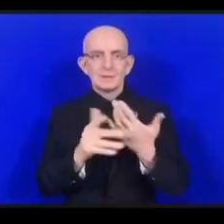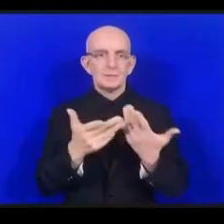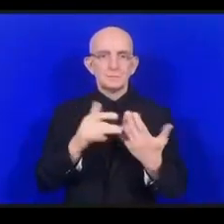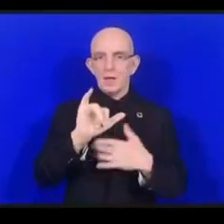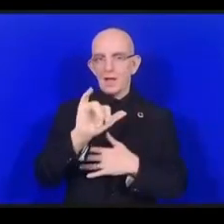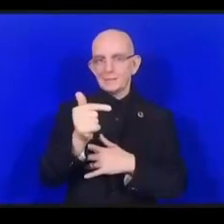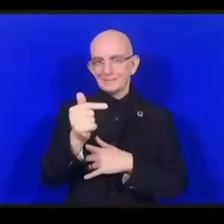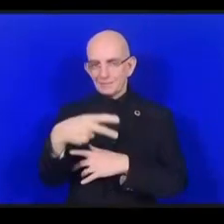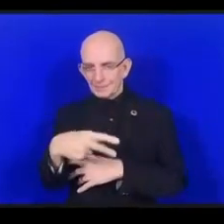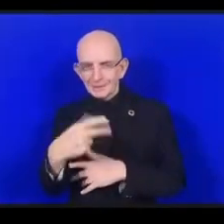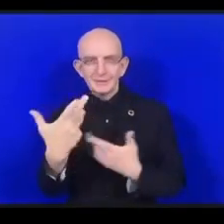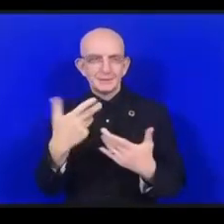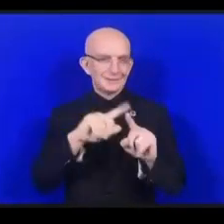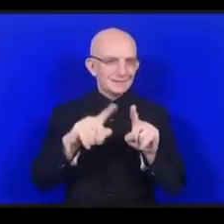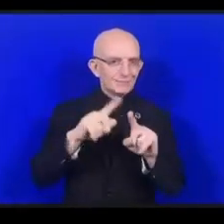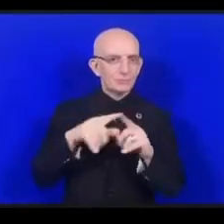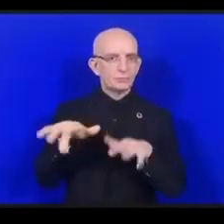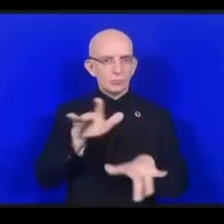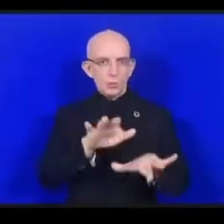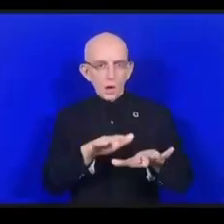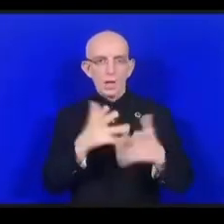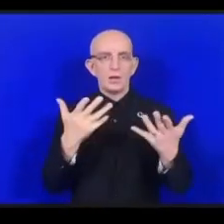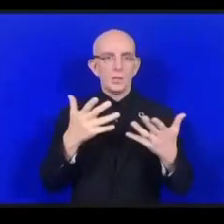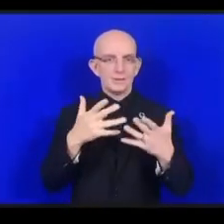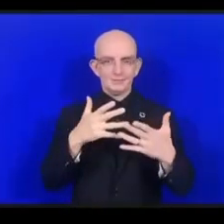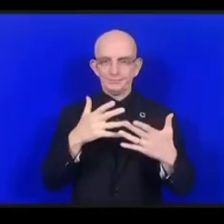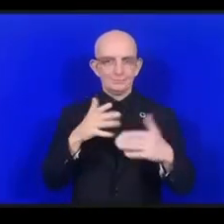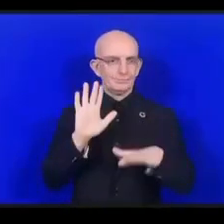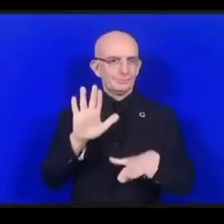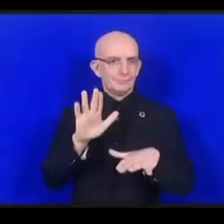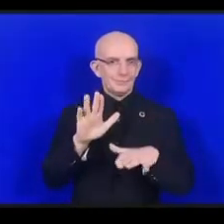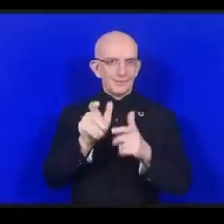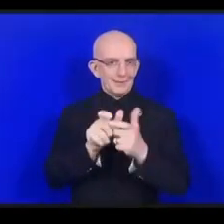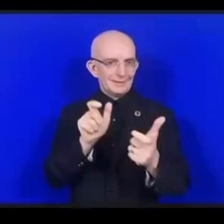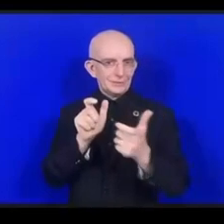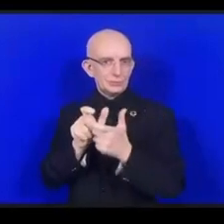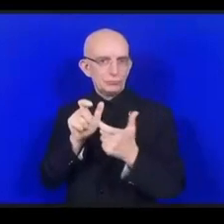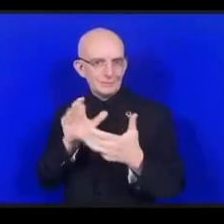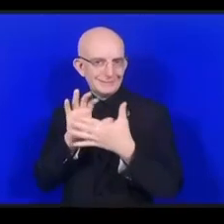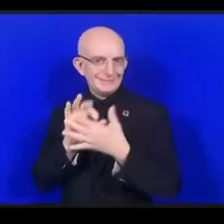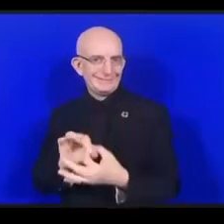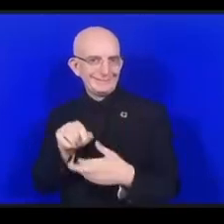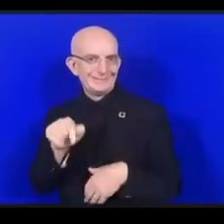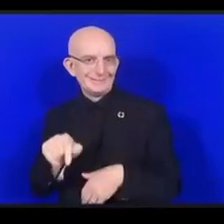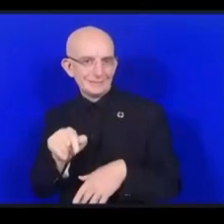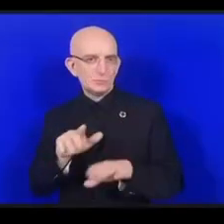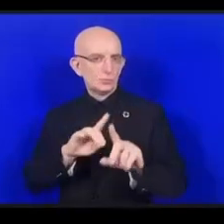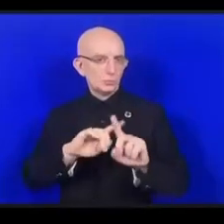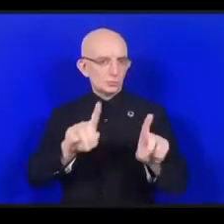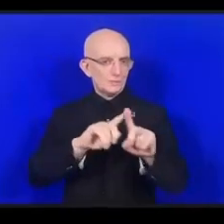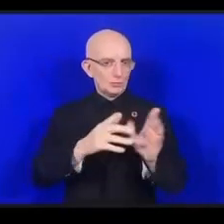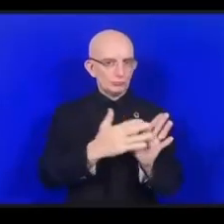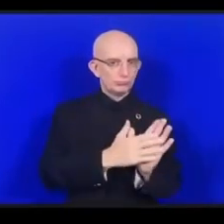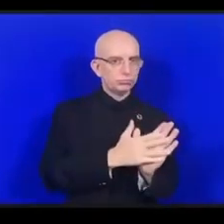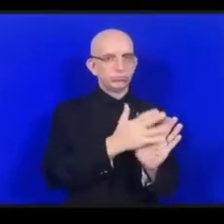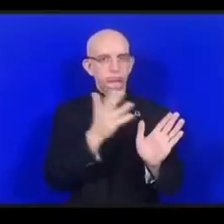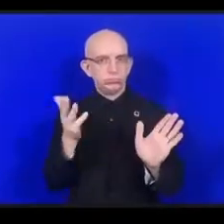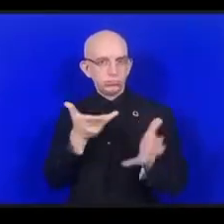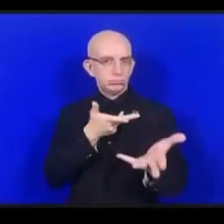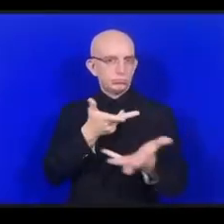那它可能会用一部分的这个开放的互联网用在包括那个车联网上面